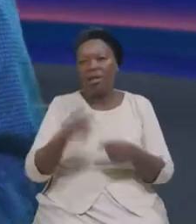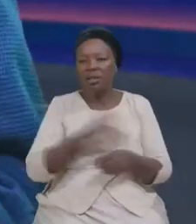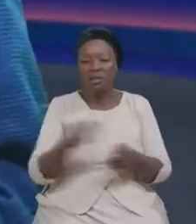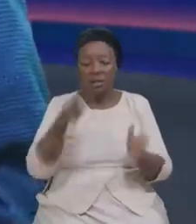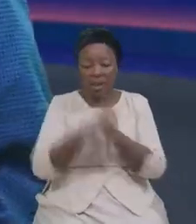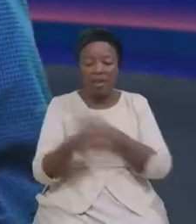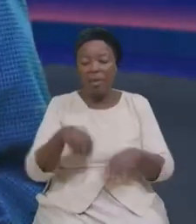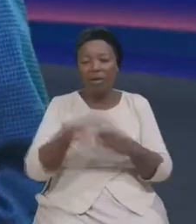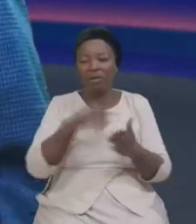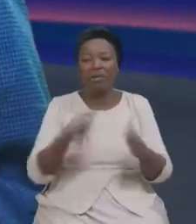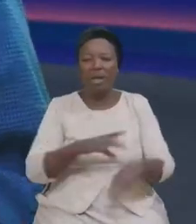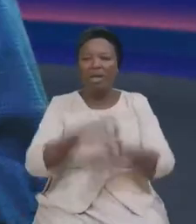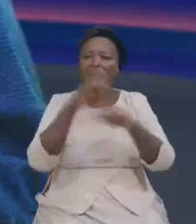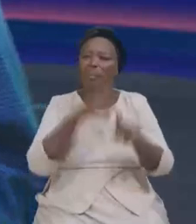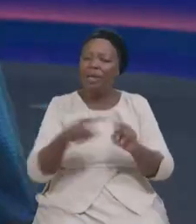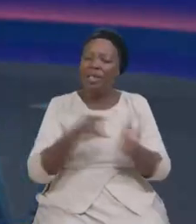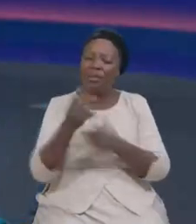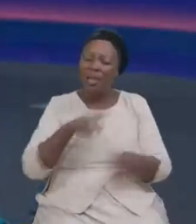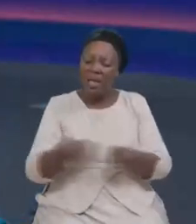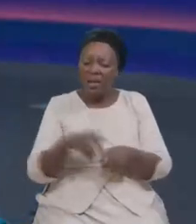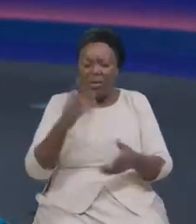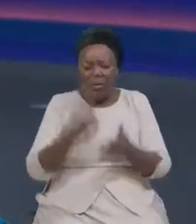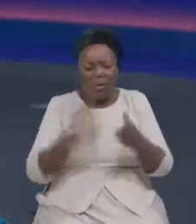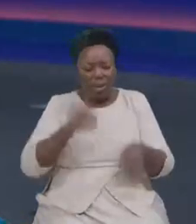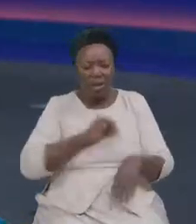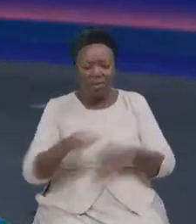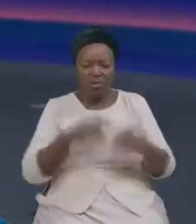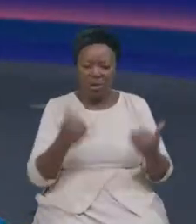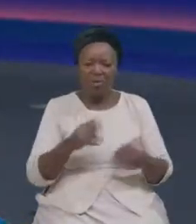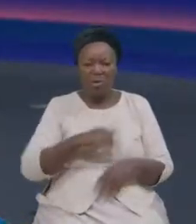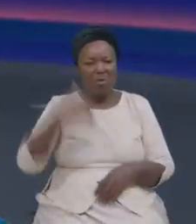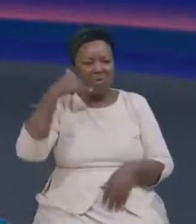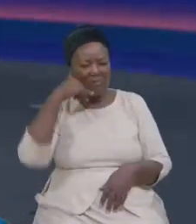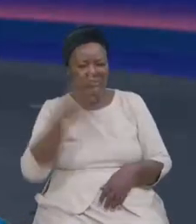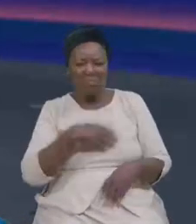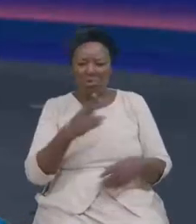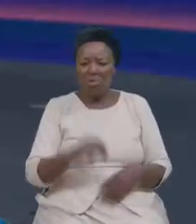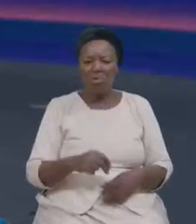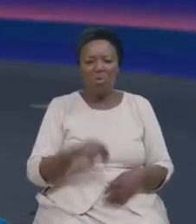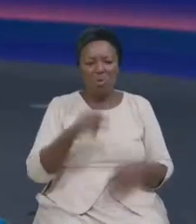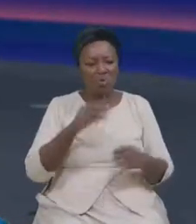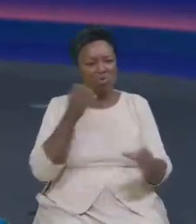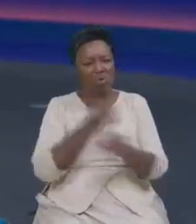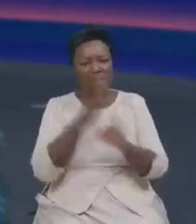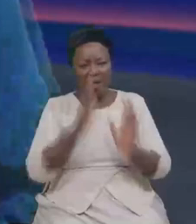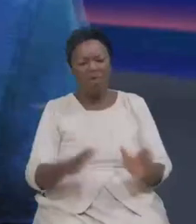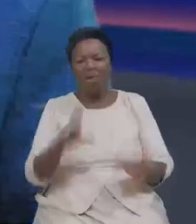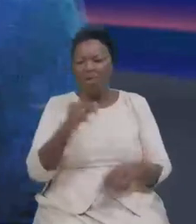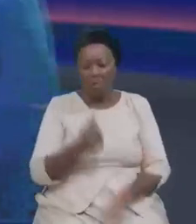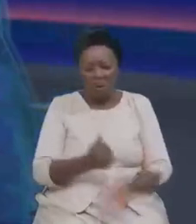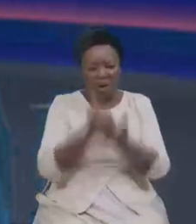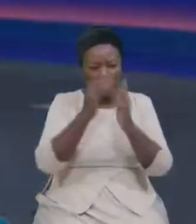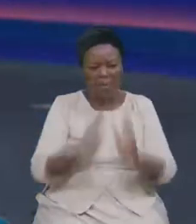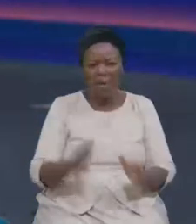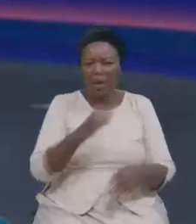c'était, oh qu'est-ce que je vais faire? Il n'y a pas de contact, il n'y a pas de conseiller, il n'y a pas de secours. Et il n'y a personne